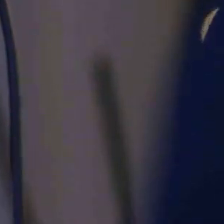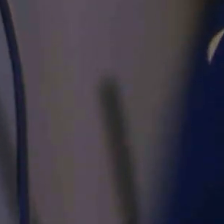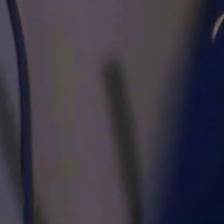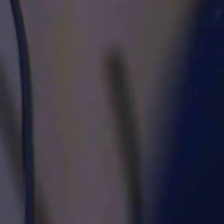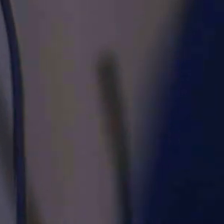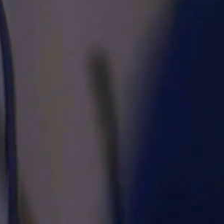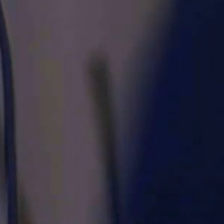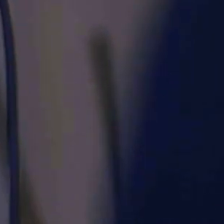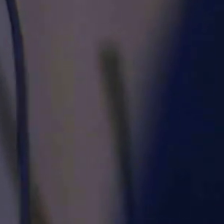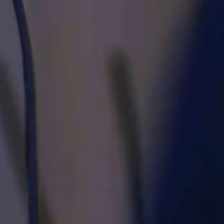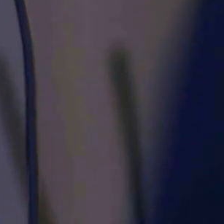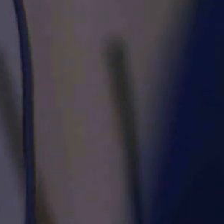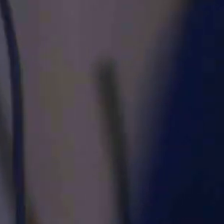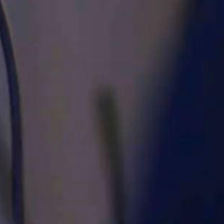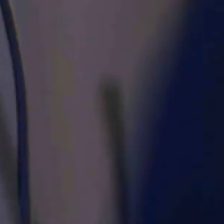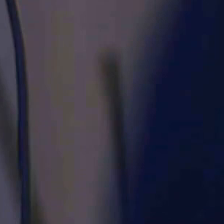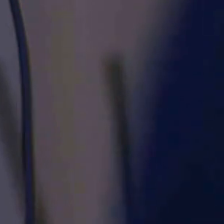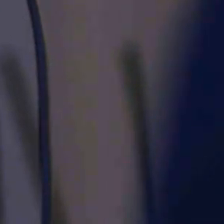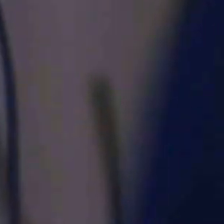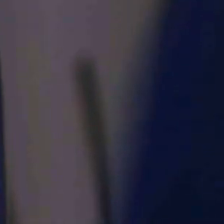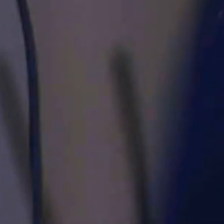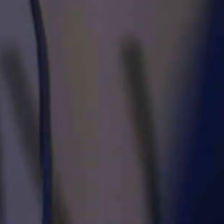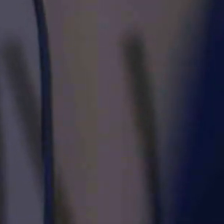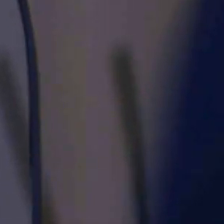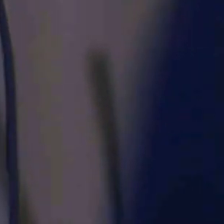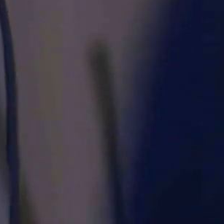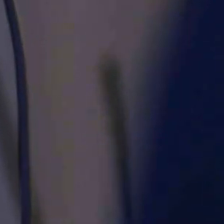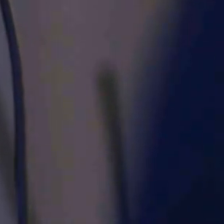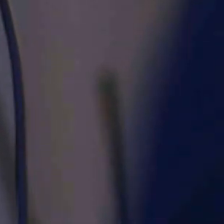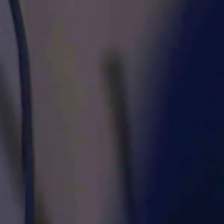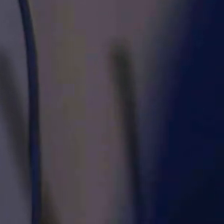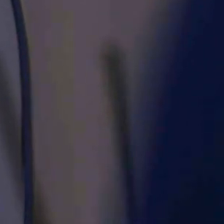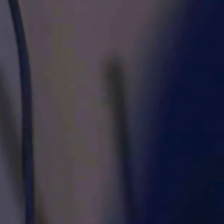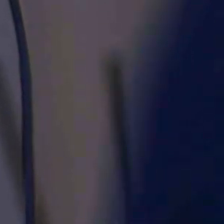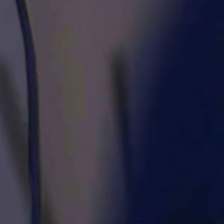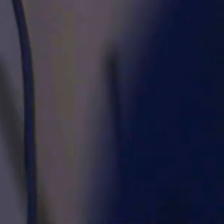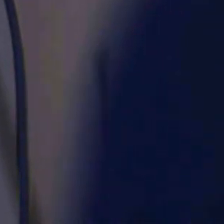Sungaimu jiwaku rindu